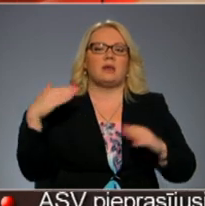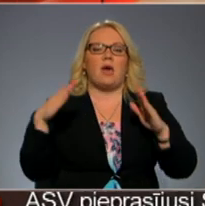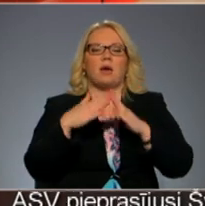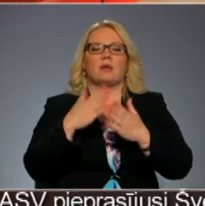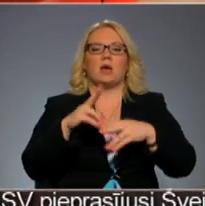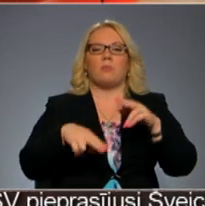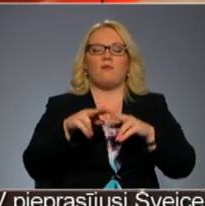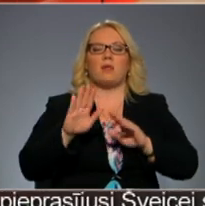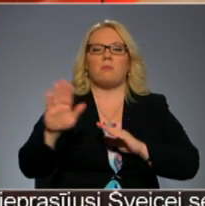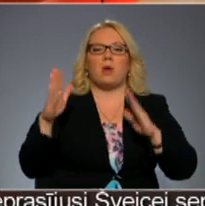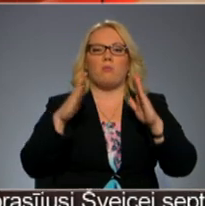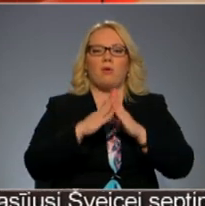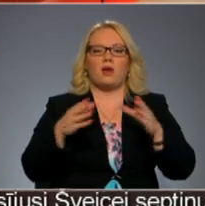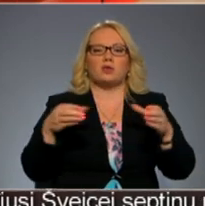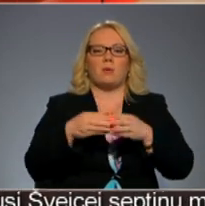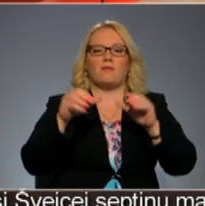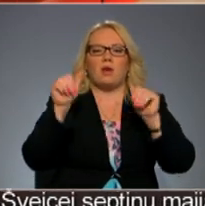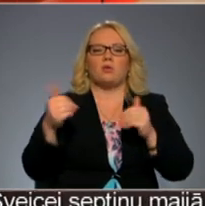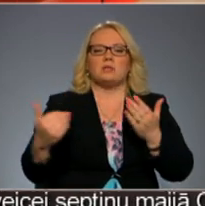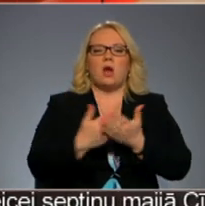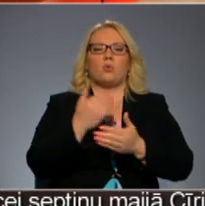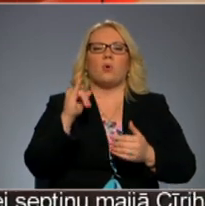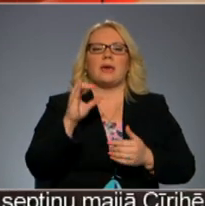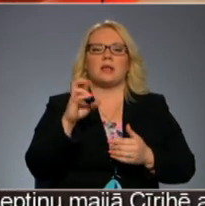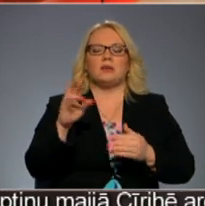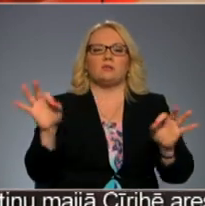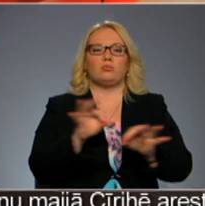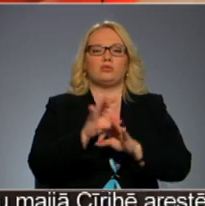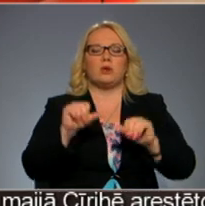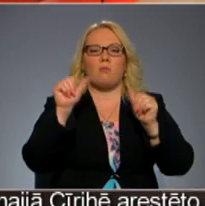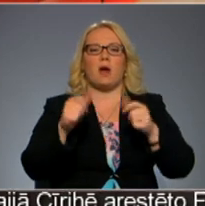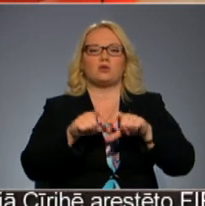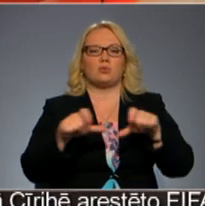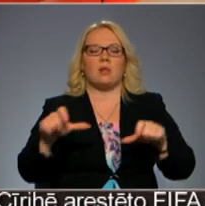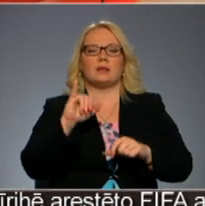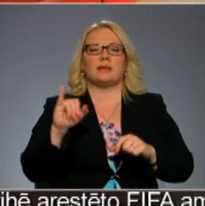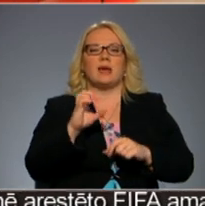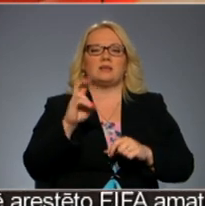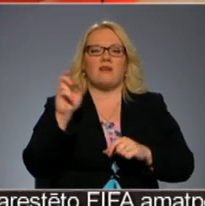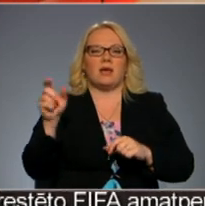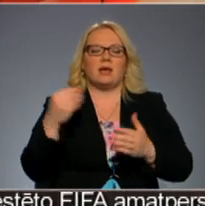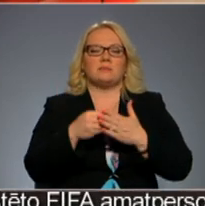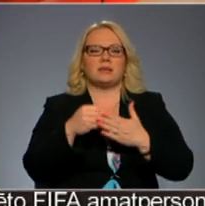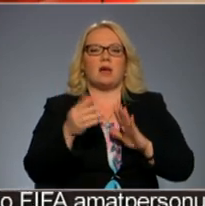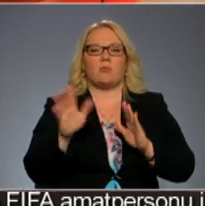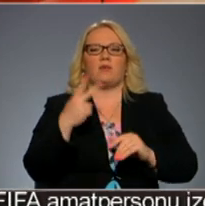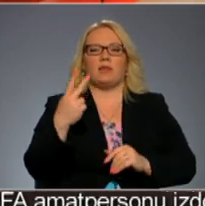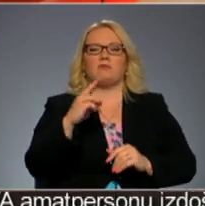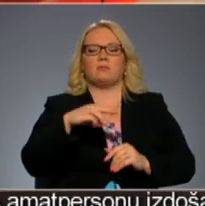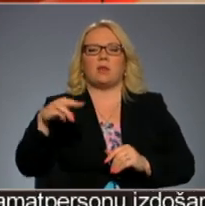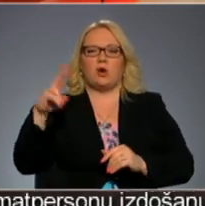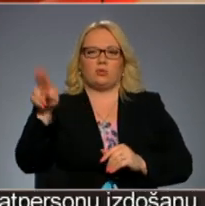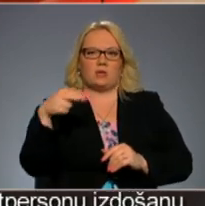arī piebūve, kas kompleksā veidos jauno Iecavas mūzikas un mākslas skolu, kas iecavniekiem gan izmaksās aptuveni 2 miljonus eiro. Stāsta